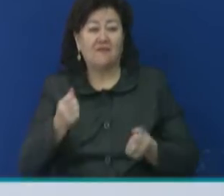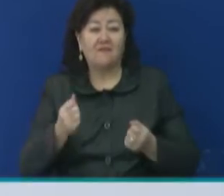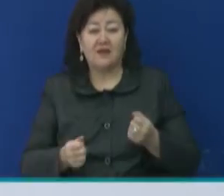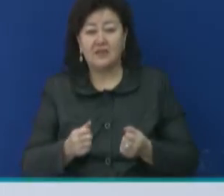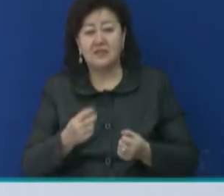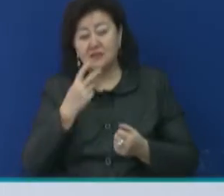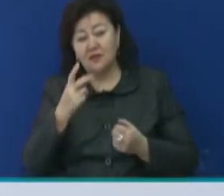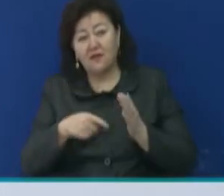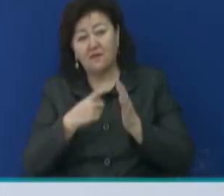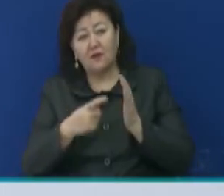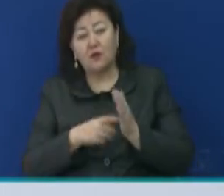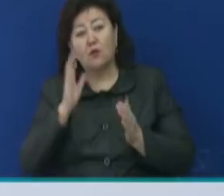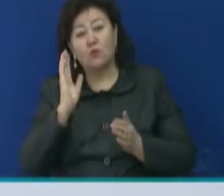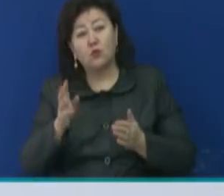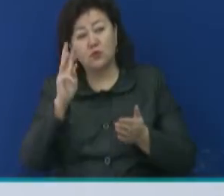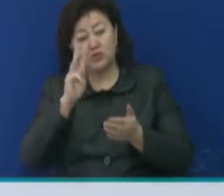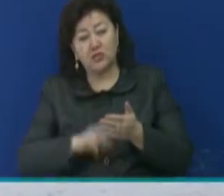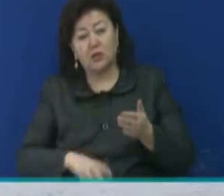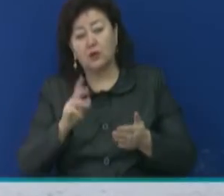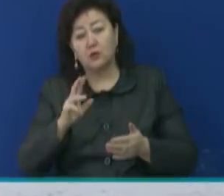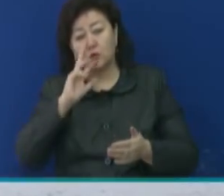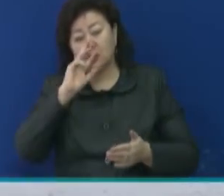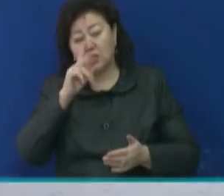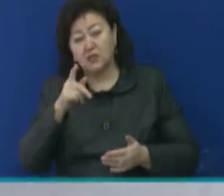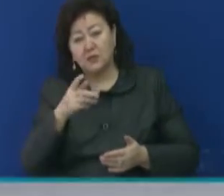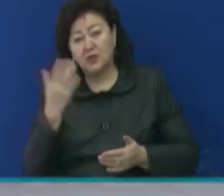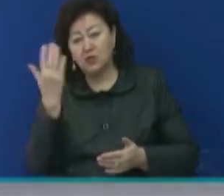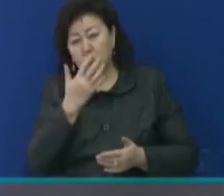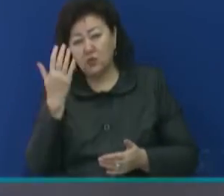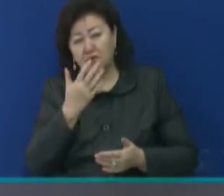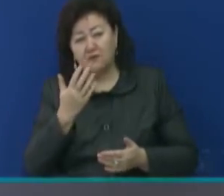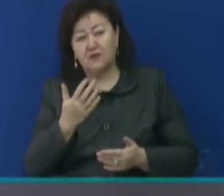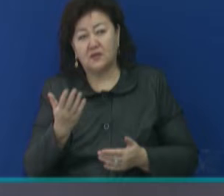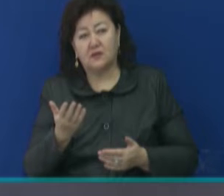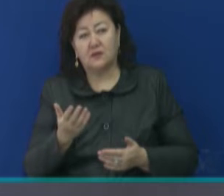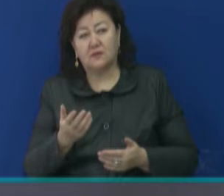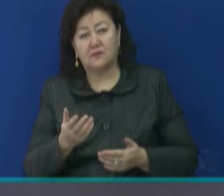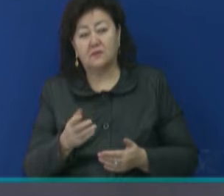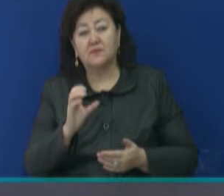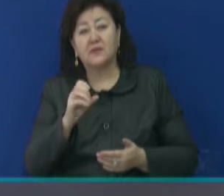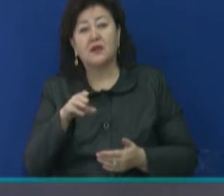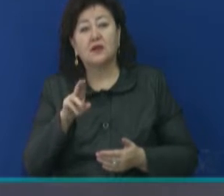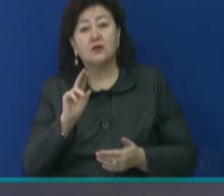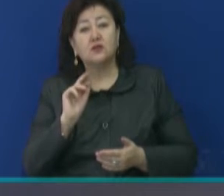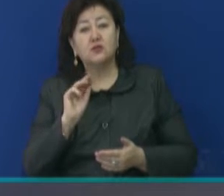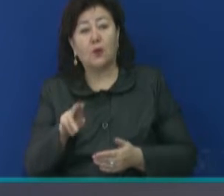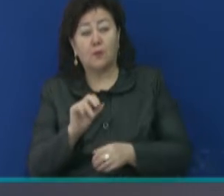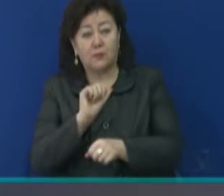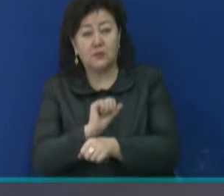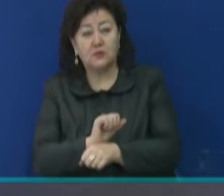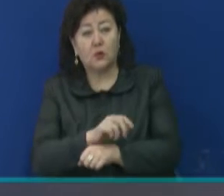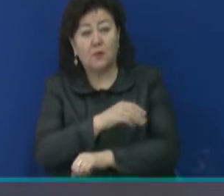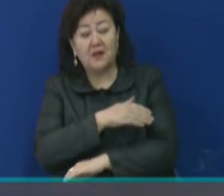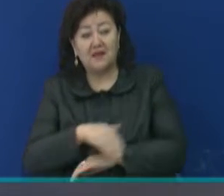задаются вопросом Будут ли штрафовать тех кто ехал неправильно из-за невидимой разметки стоп линии которые новые сделали они уже